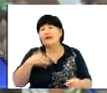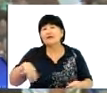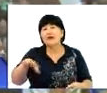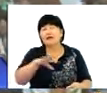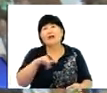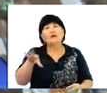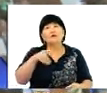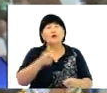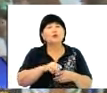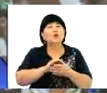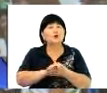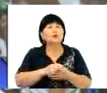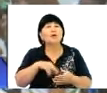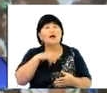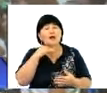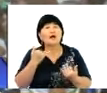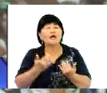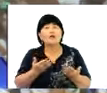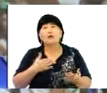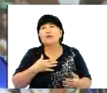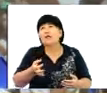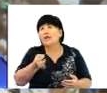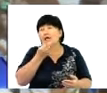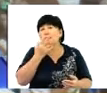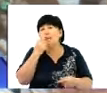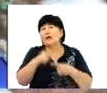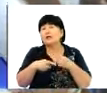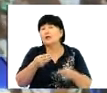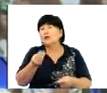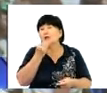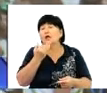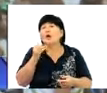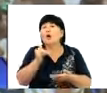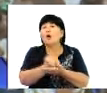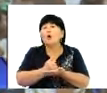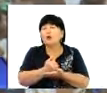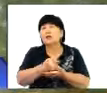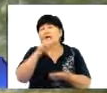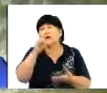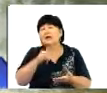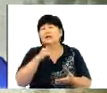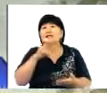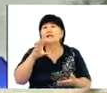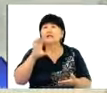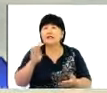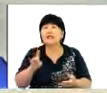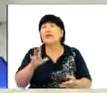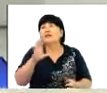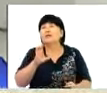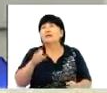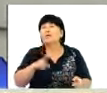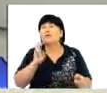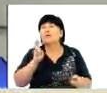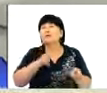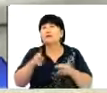национальностей. Все очень дружелюбные, гостеприимные. Мне понравилась традиционная еда, особенно корт и казахский сыр. Однако Веру Софию привели